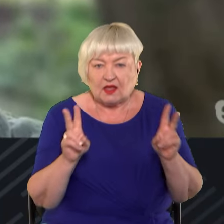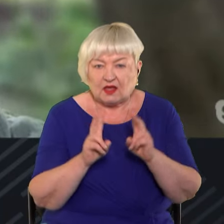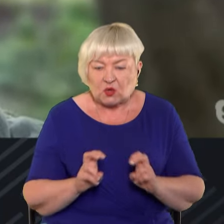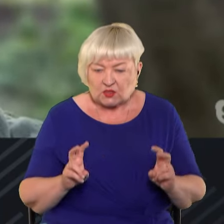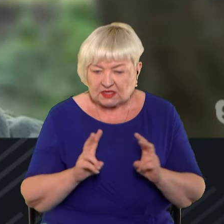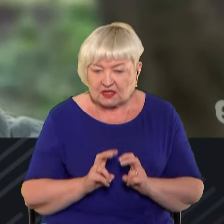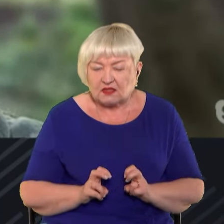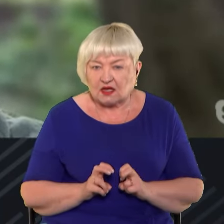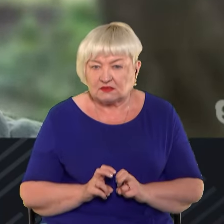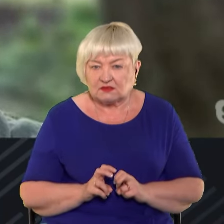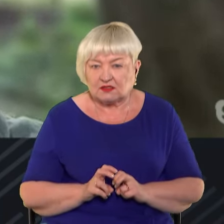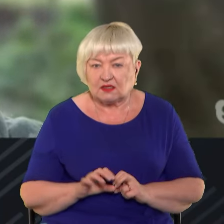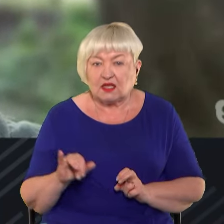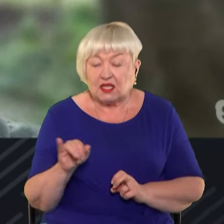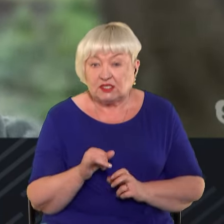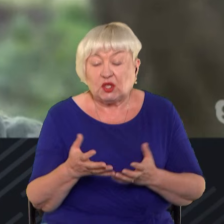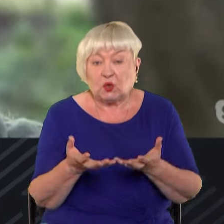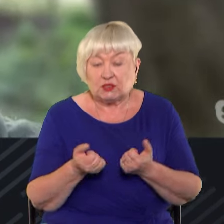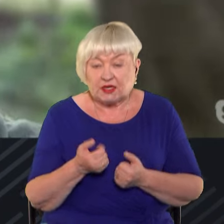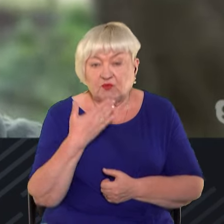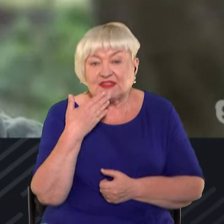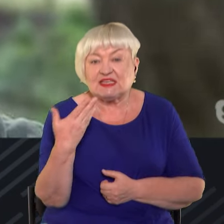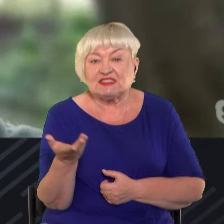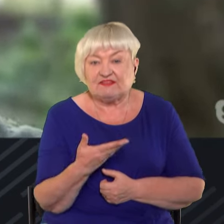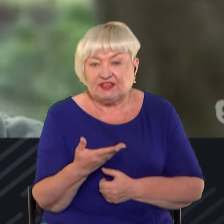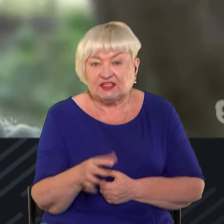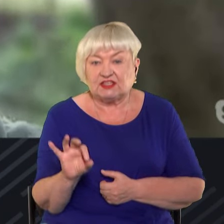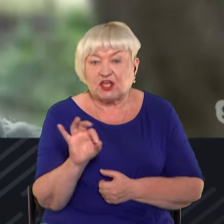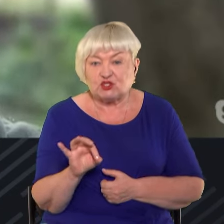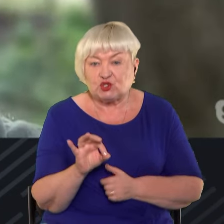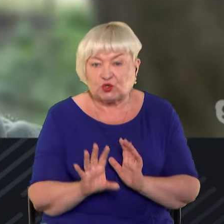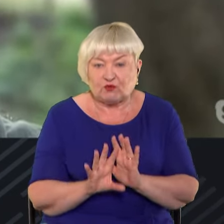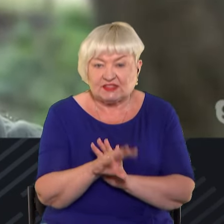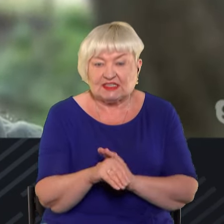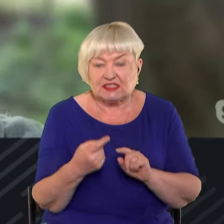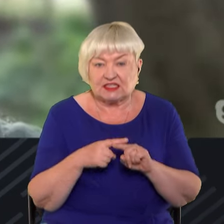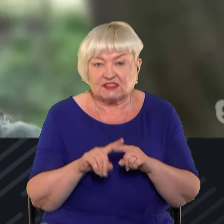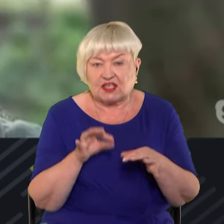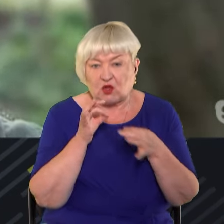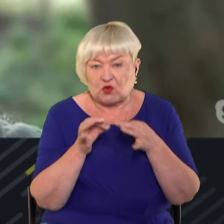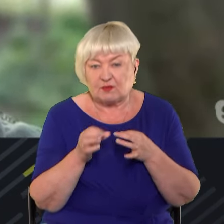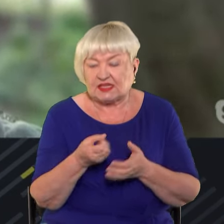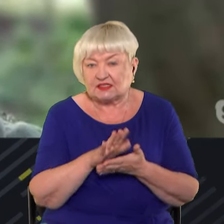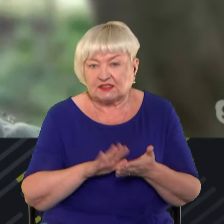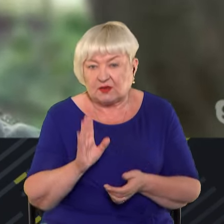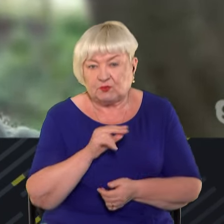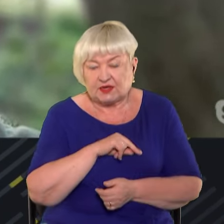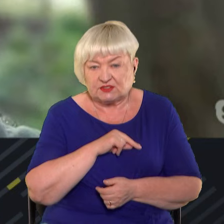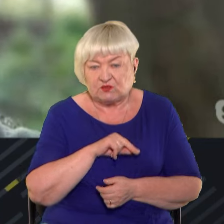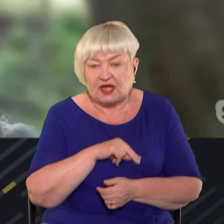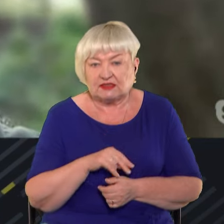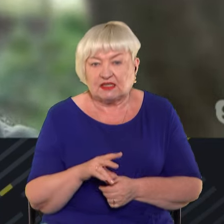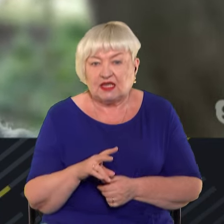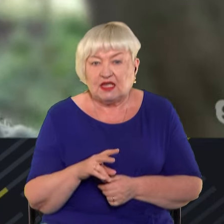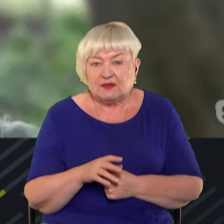розглядати і отримувати звіти щодо втілення цієї рекомендації. Ну і далі працюватиме власне